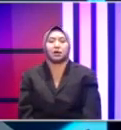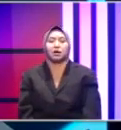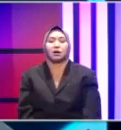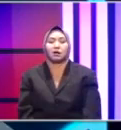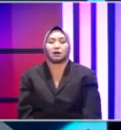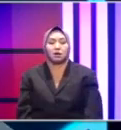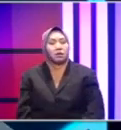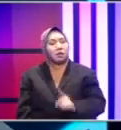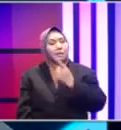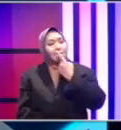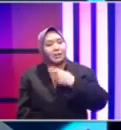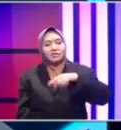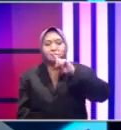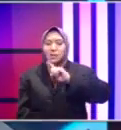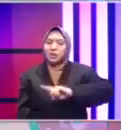Halo Bismillahirohmanirohim